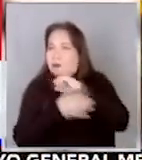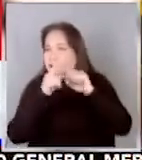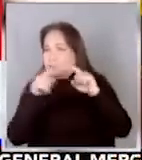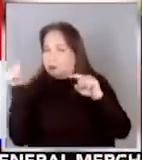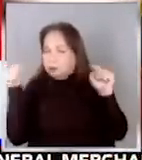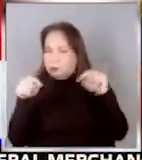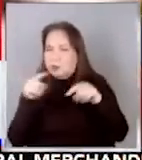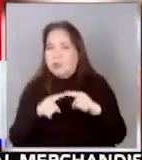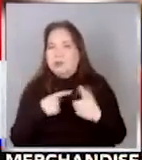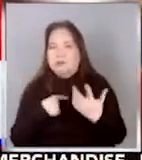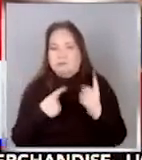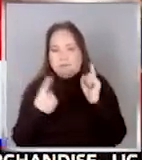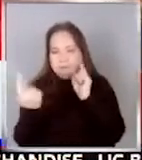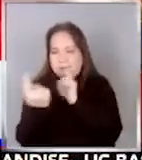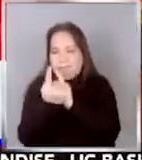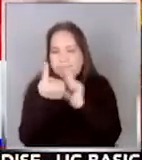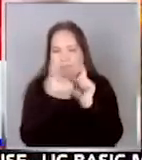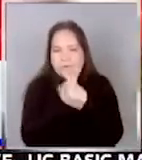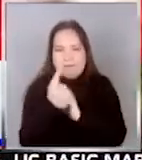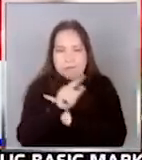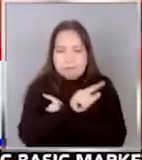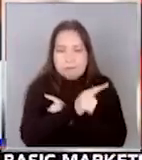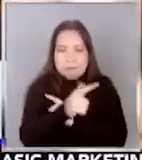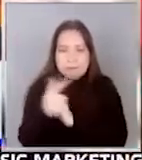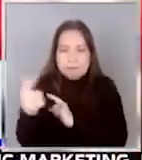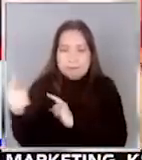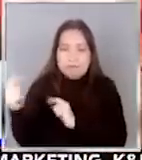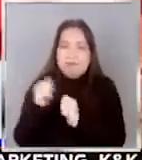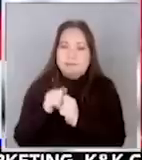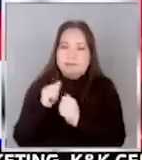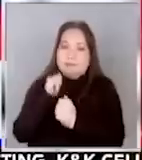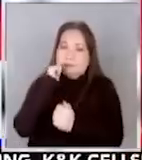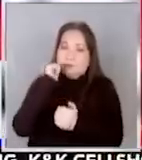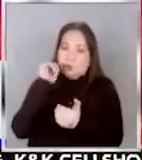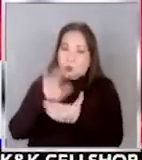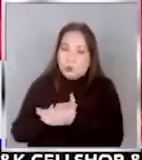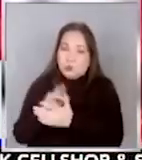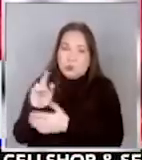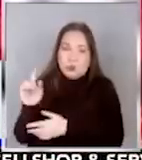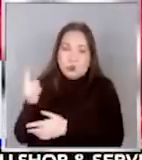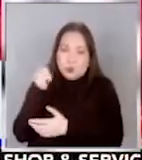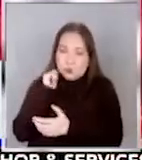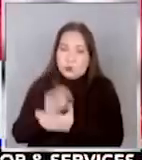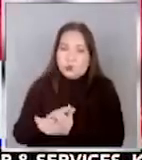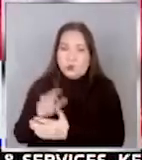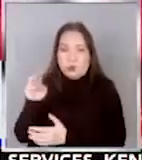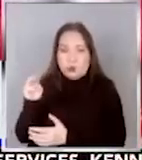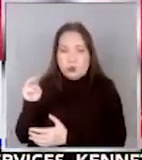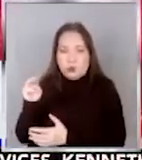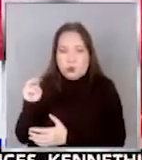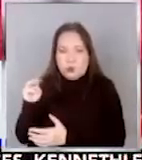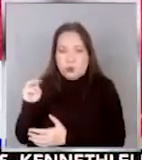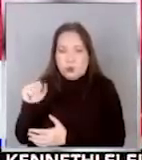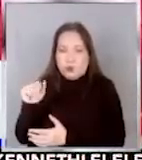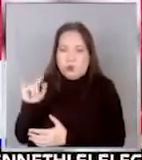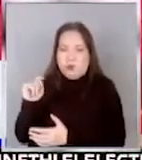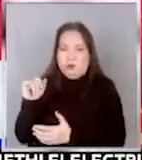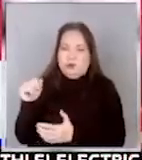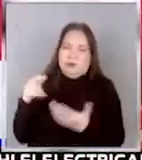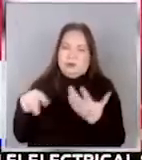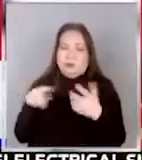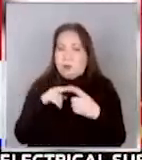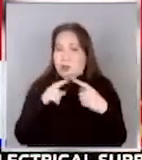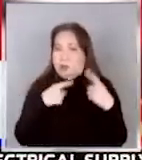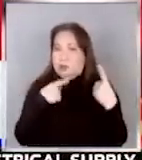sinalubong ni Pangulong Bongbong Marcos kasama si First Lady Lisa Araneta Marcos. Sa kanyang mensahe sa harap ng diplomatic corps, ibinida ng Pangulo